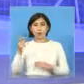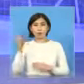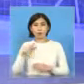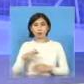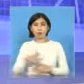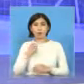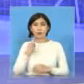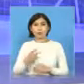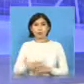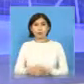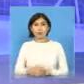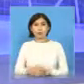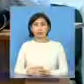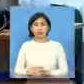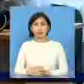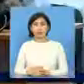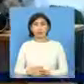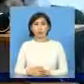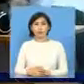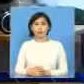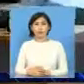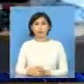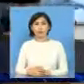узнавала Гульдана Каленхаза.